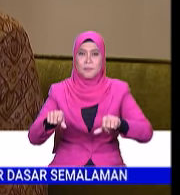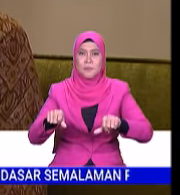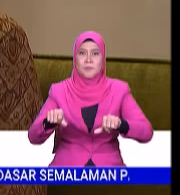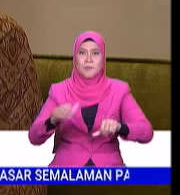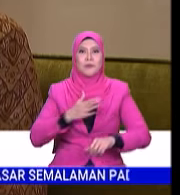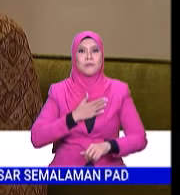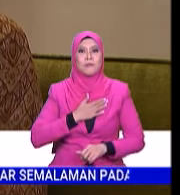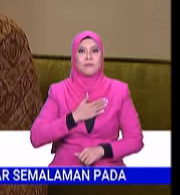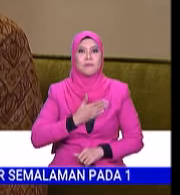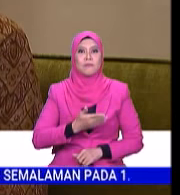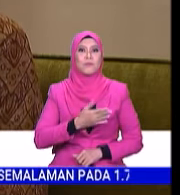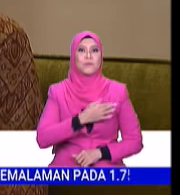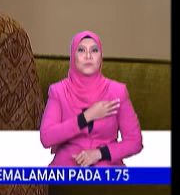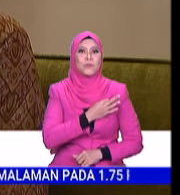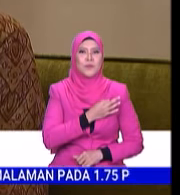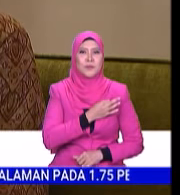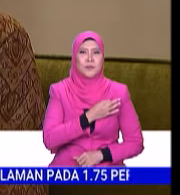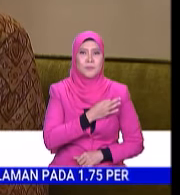sukarela